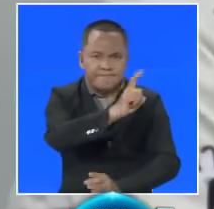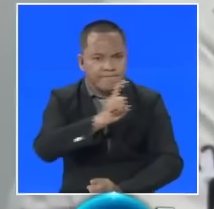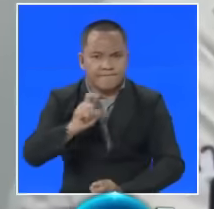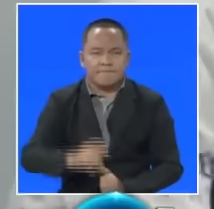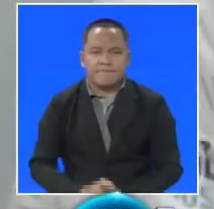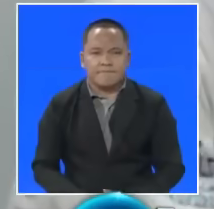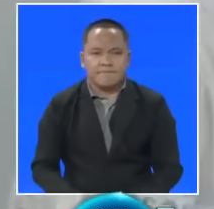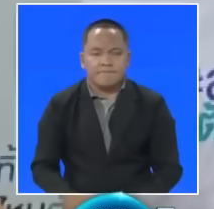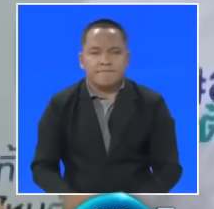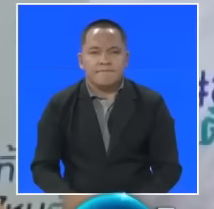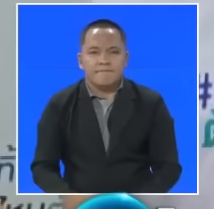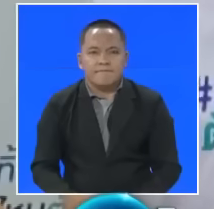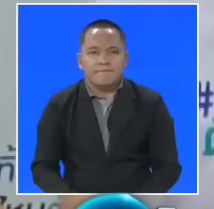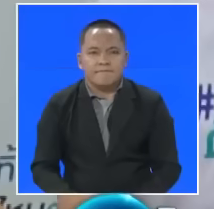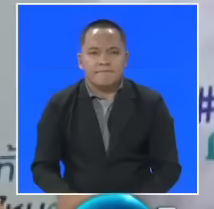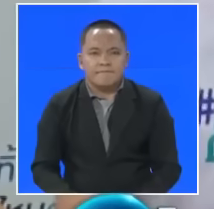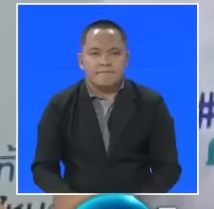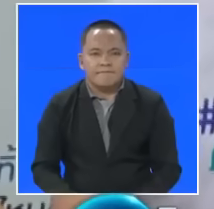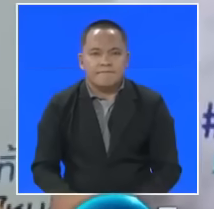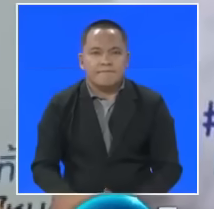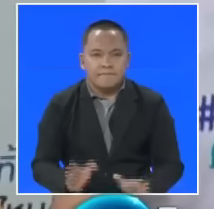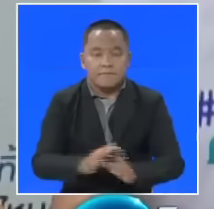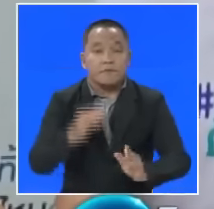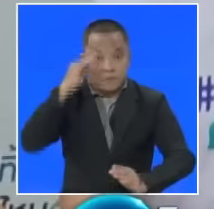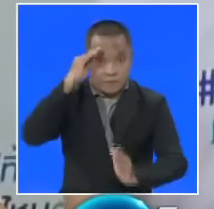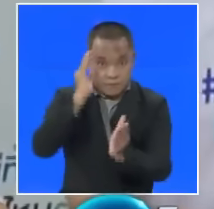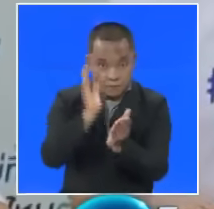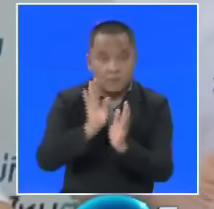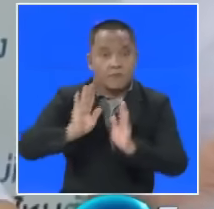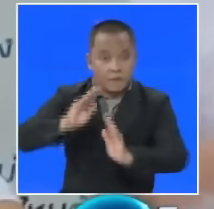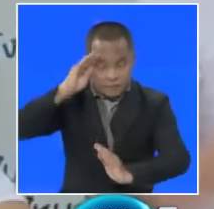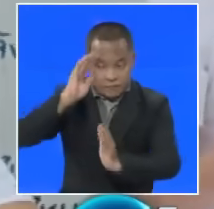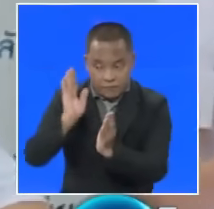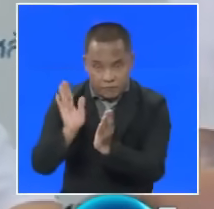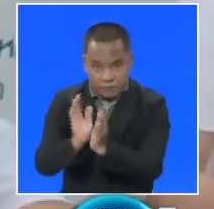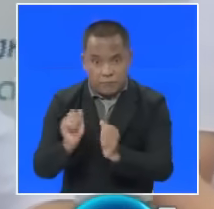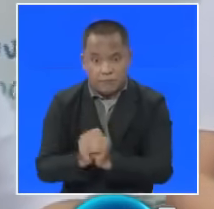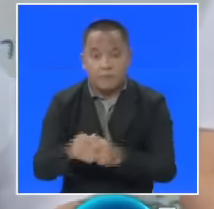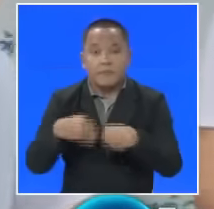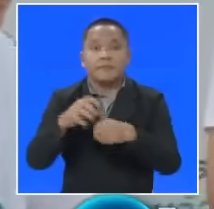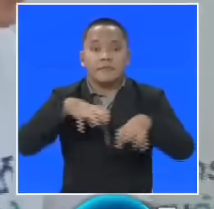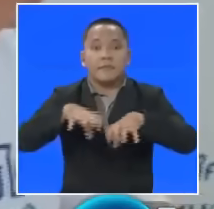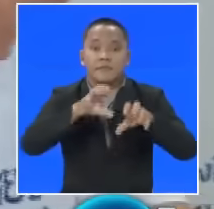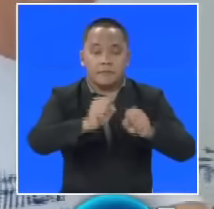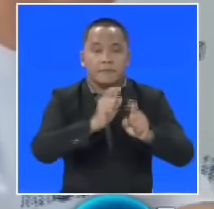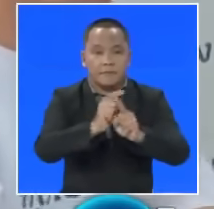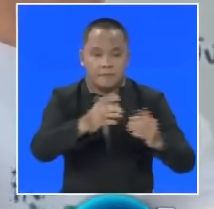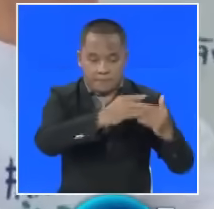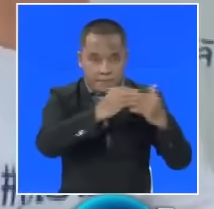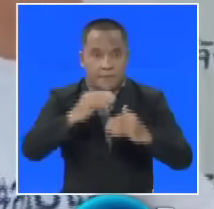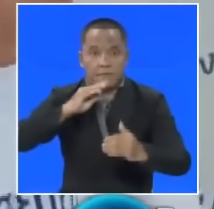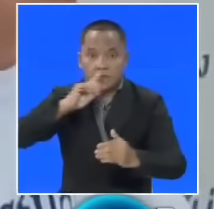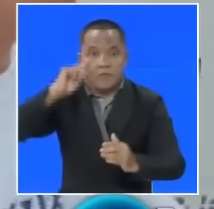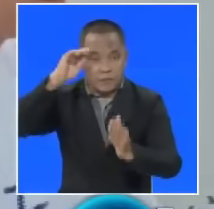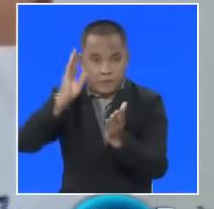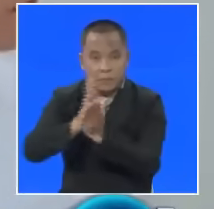อไปค่ะ นี่นะครับคือฝ่ายเจ้าที่ตำรวจว่าให้ท่านดำเนินคดีนะครับเดี๋ยวผมจะพาไปแจ้งความที่ส